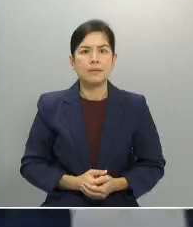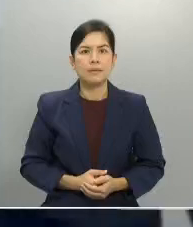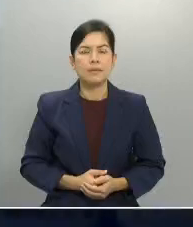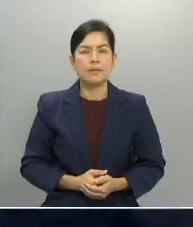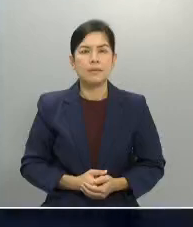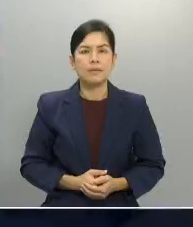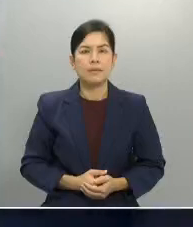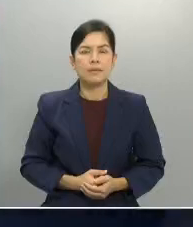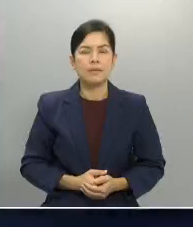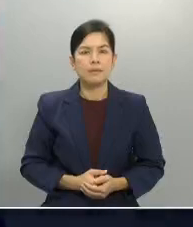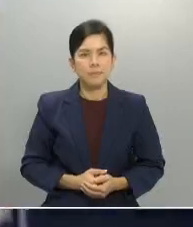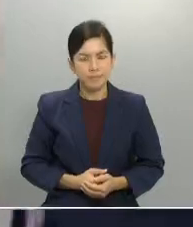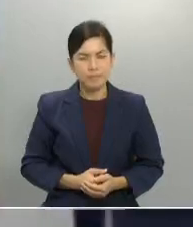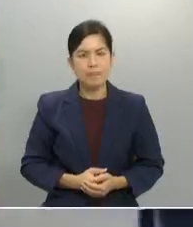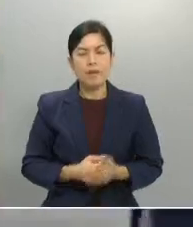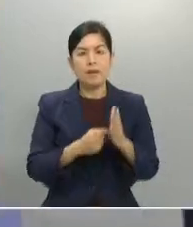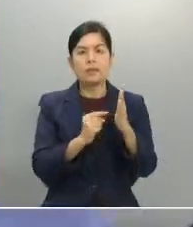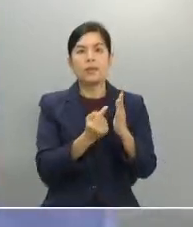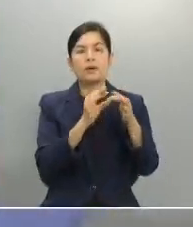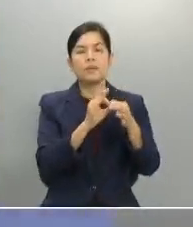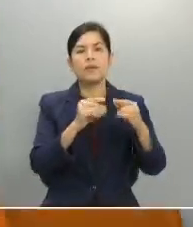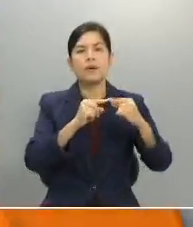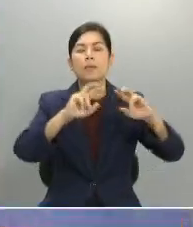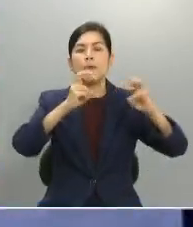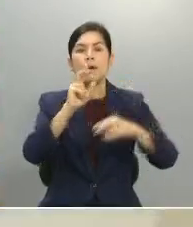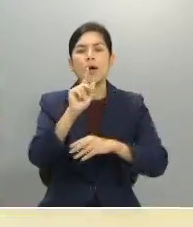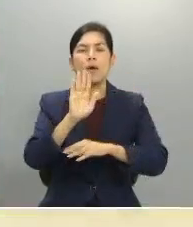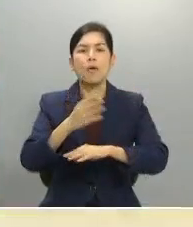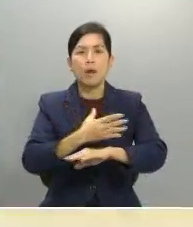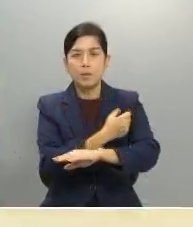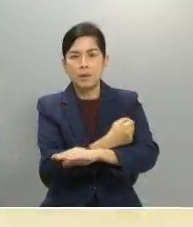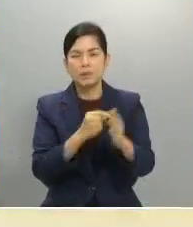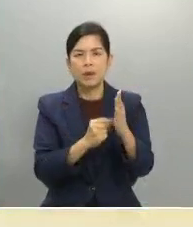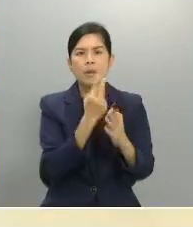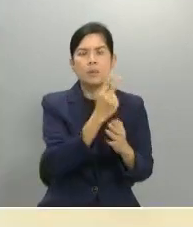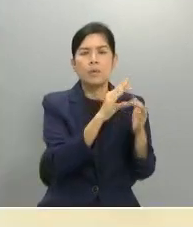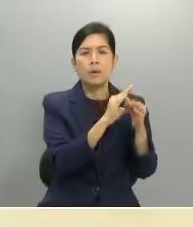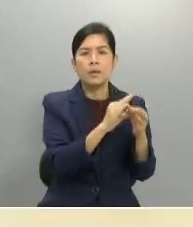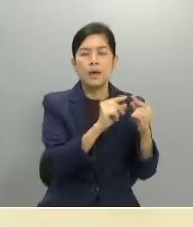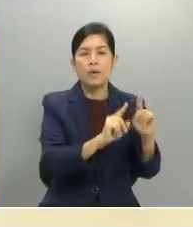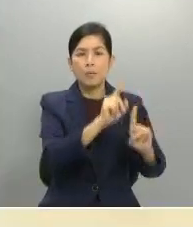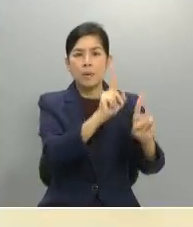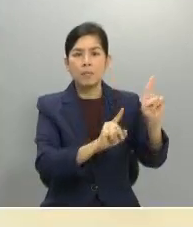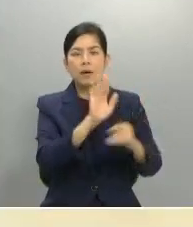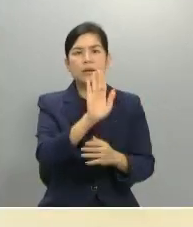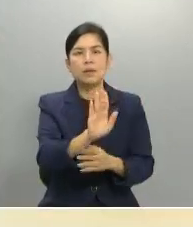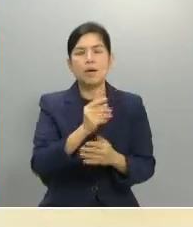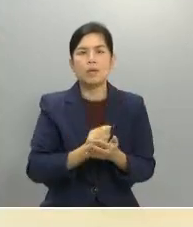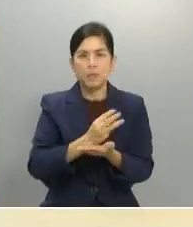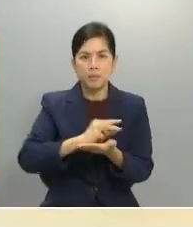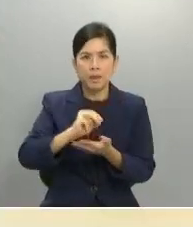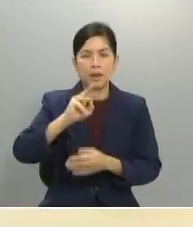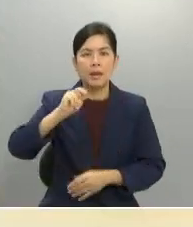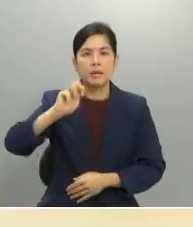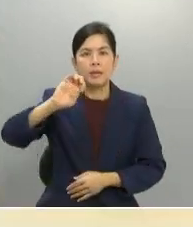ท่านผู้ชมครับไหนๆก็เริ่มการบ้านการเมืองก็ไปที่นิด้าโพลเลยประกาศออกมาเมื่อเช้าที่ผ่านมาเป็นการสำรวจ